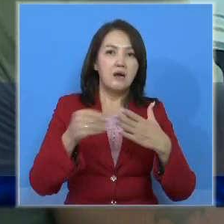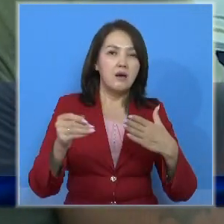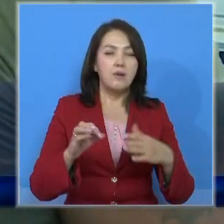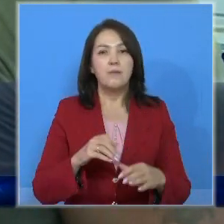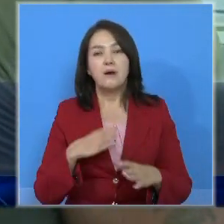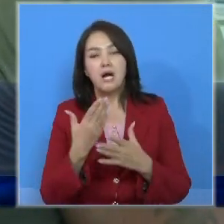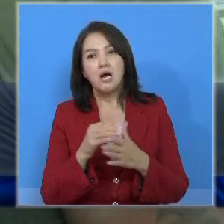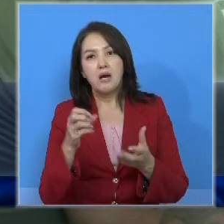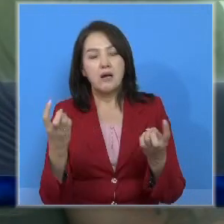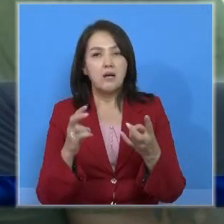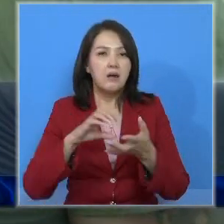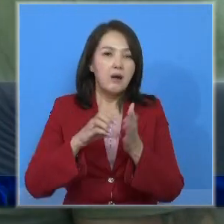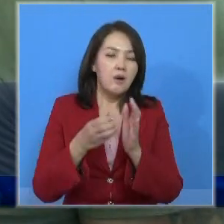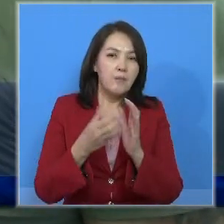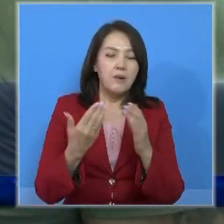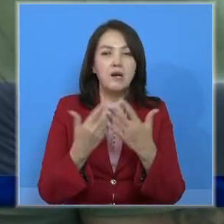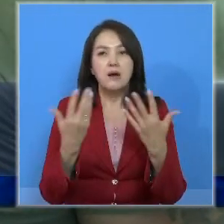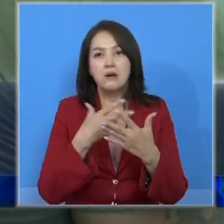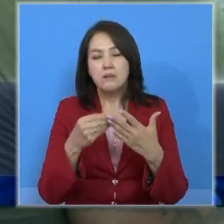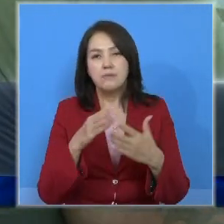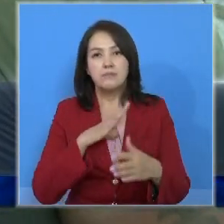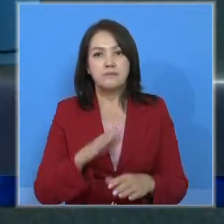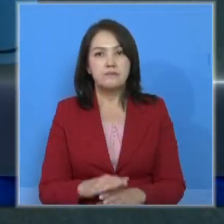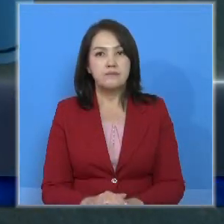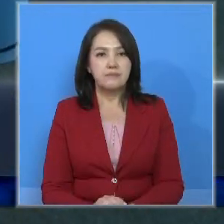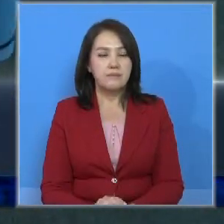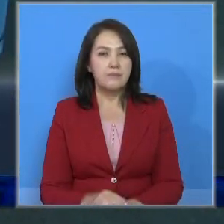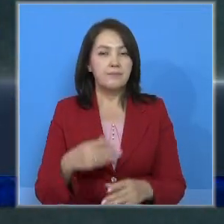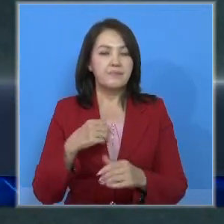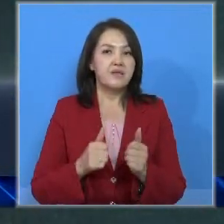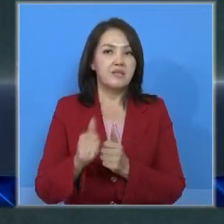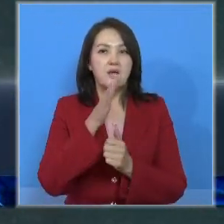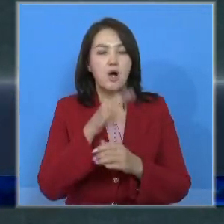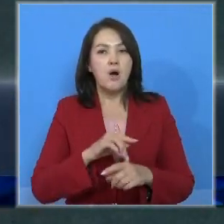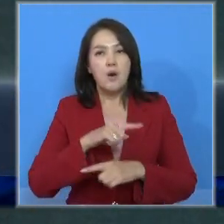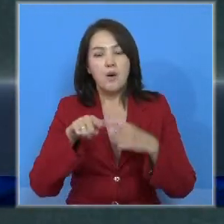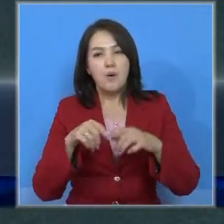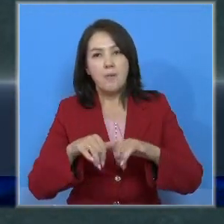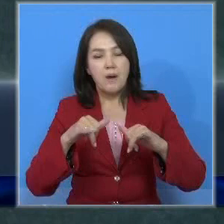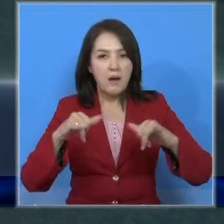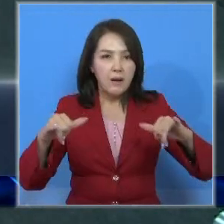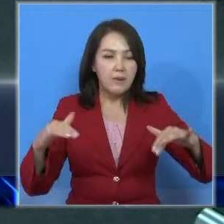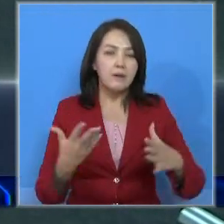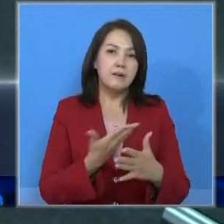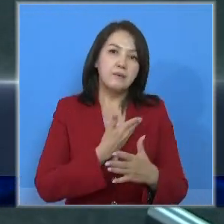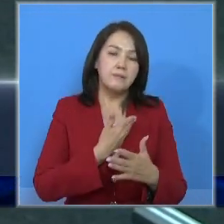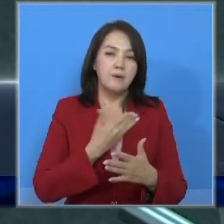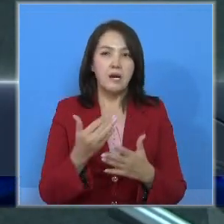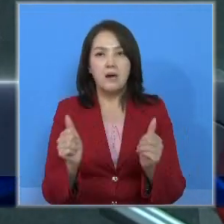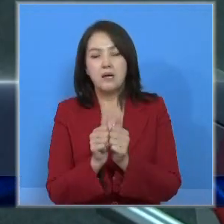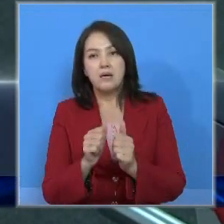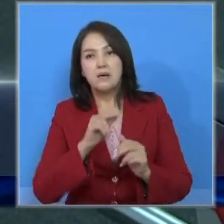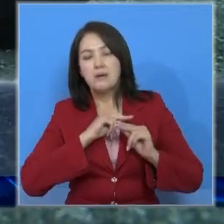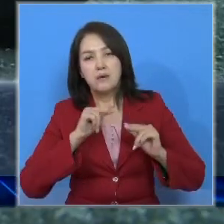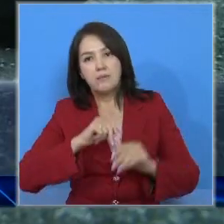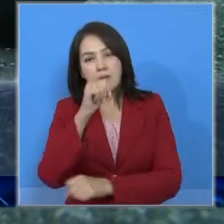оңалту шараларына қажетті ортопедиялық құрылғыларды сатып алдым. Алдағы уақытта кәсіп иесі орталықтың аясын кеңейтсе, қасыма тағы